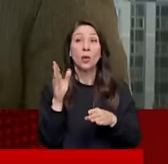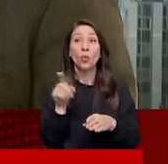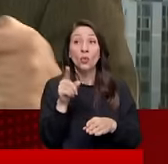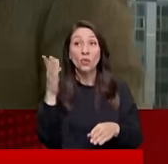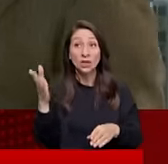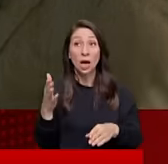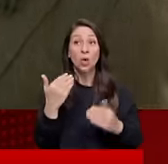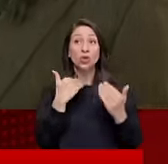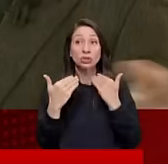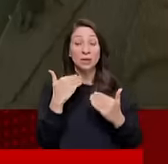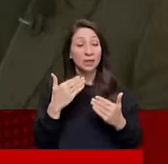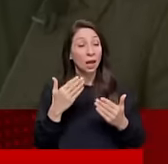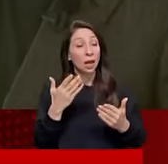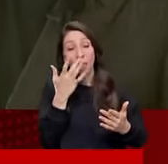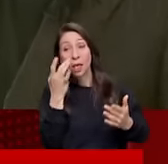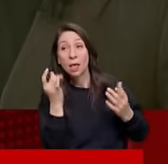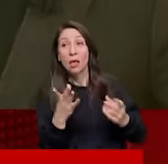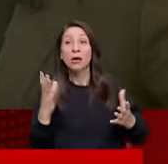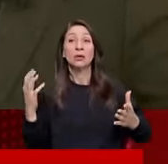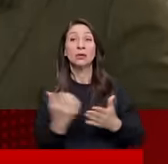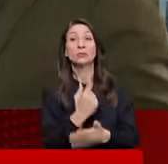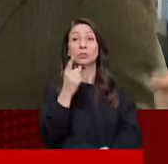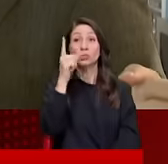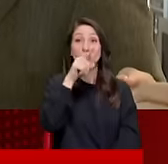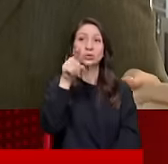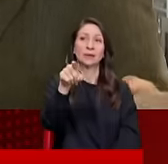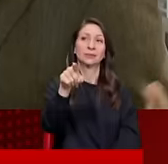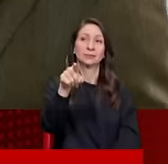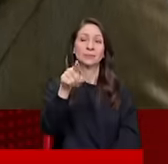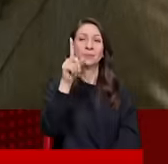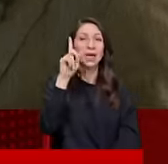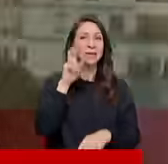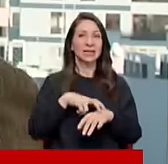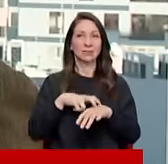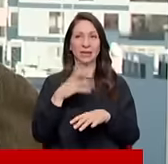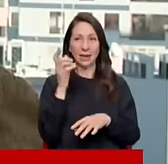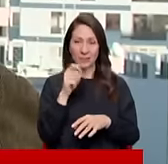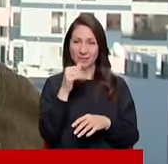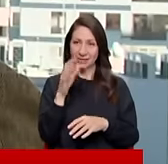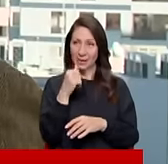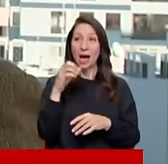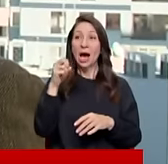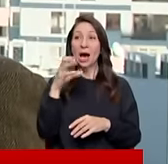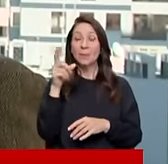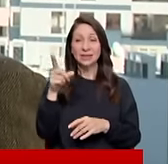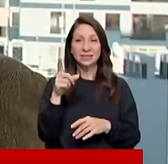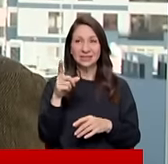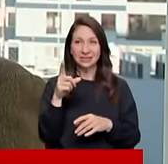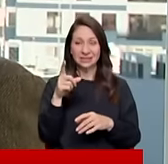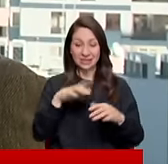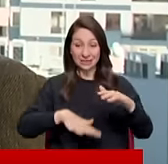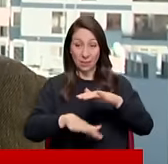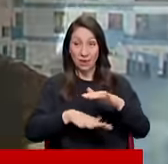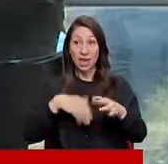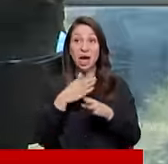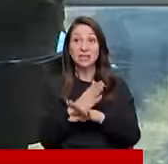Urfa'da, Yozgat'ta ezip geçmesi bu görüntünün eseridir. Bir hatırlatma daha yapayım ben Deniz abi. AK Parti'nin tabanı